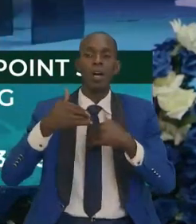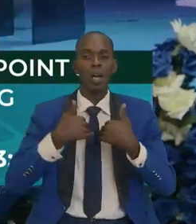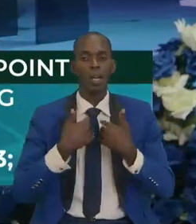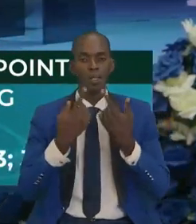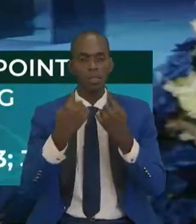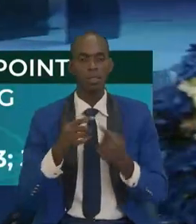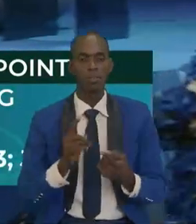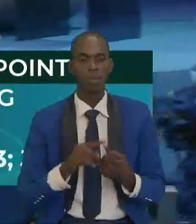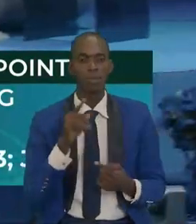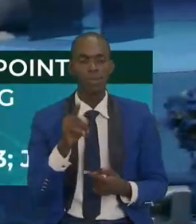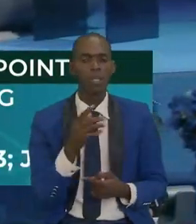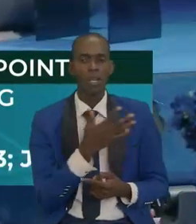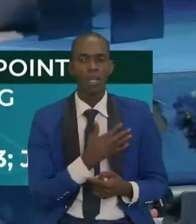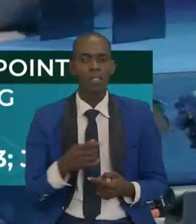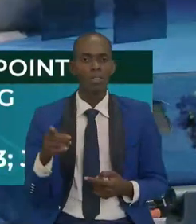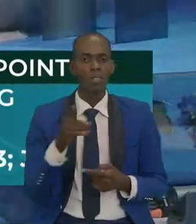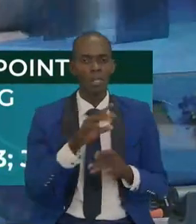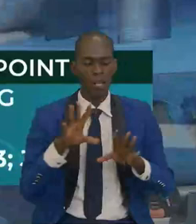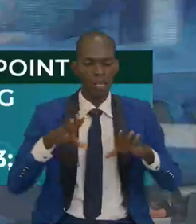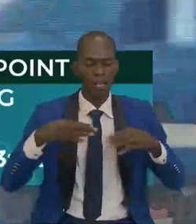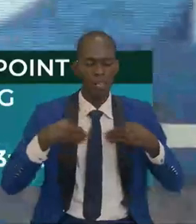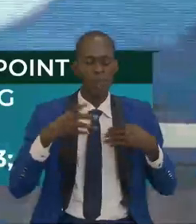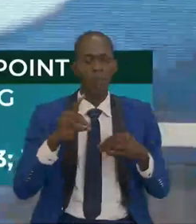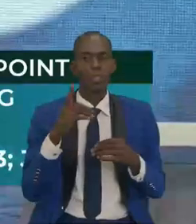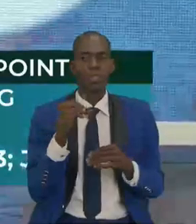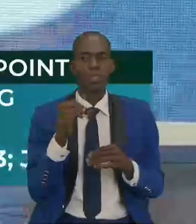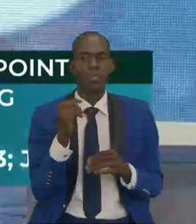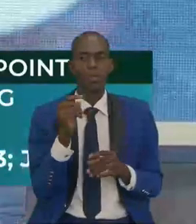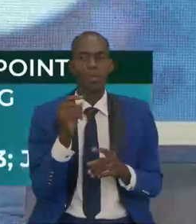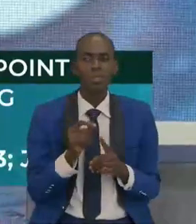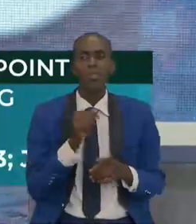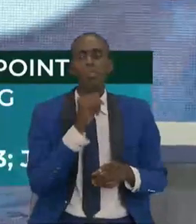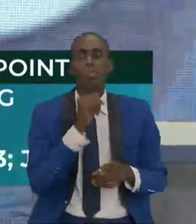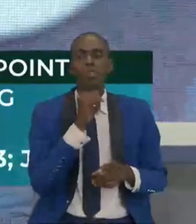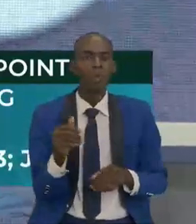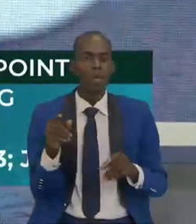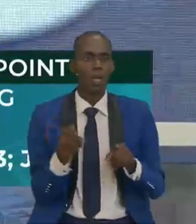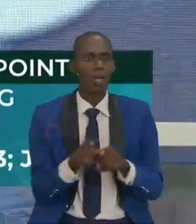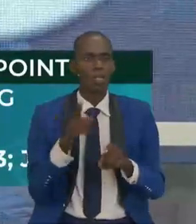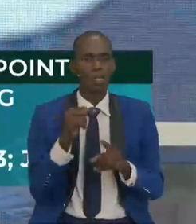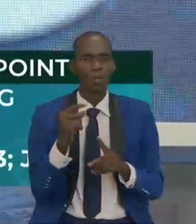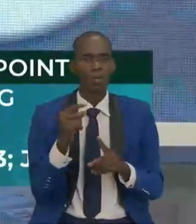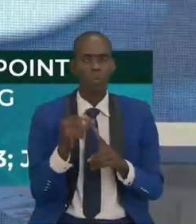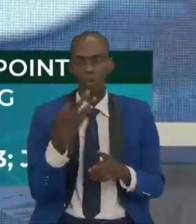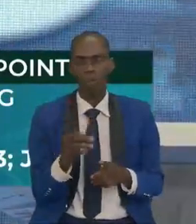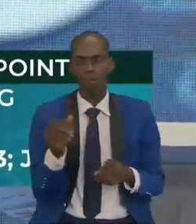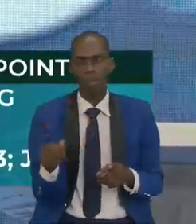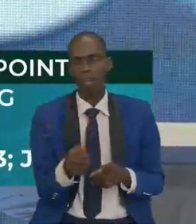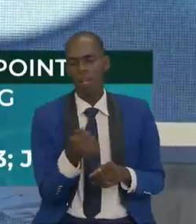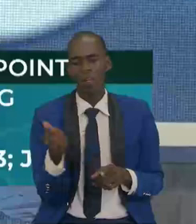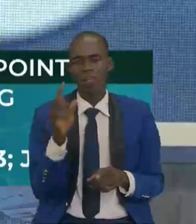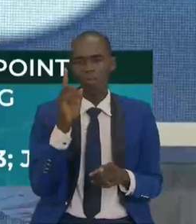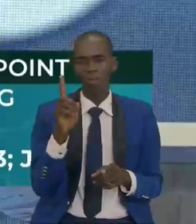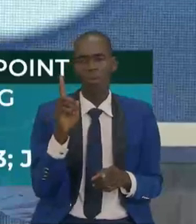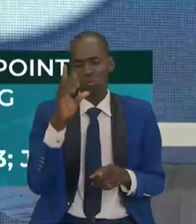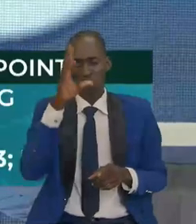que la parole venant du ciel leur est arrivée et ils ont accepté la parole, non